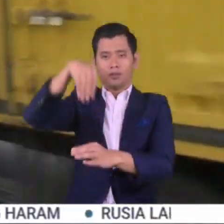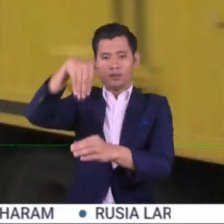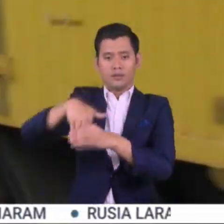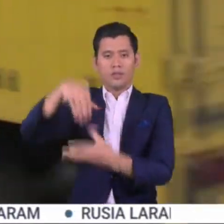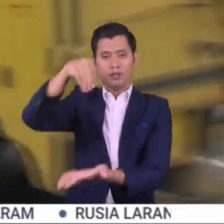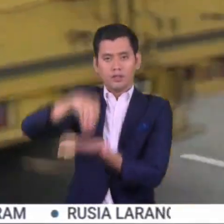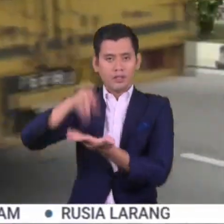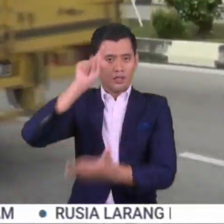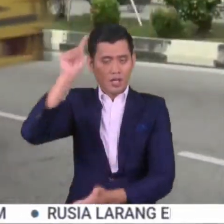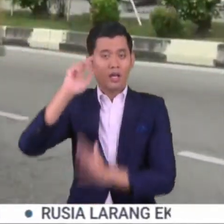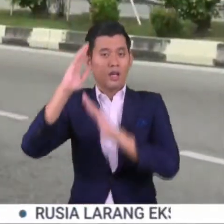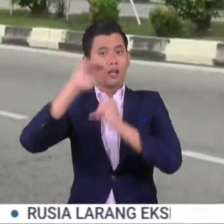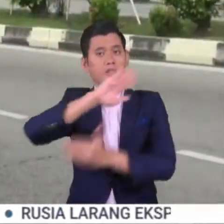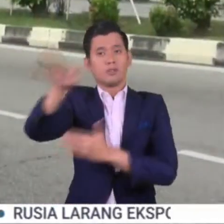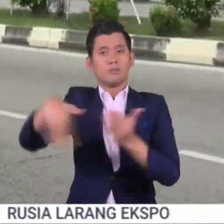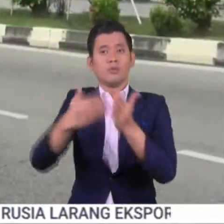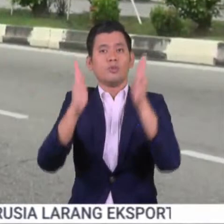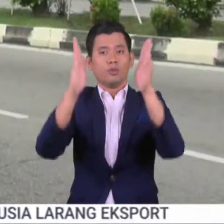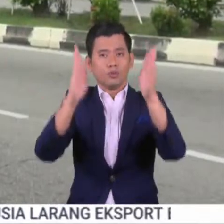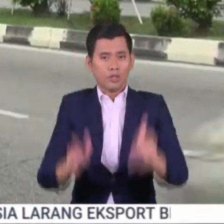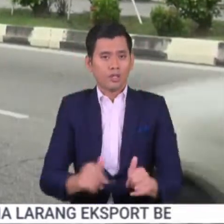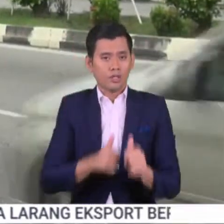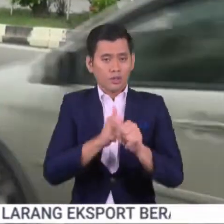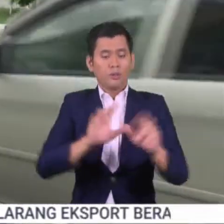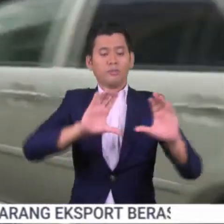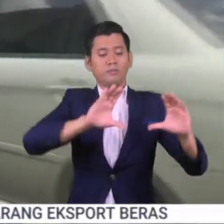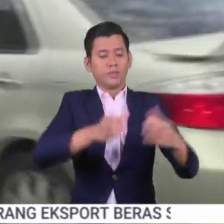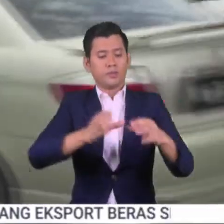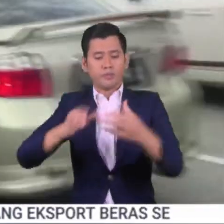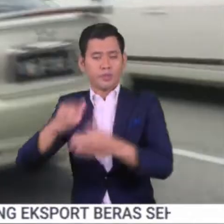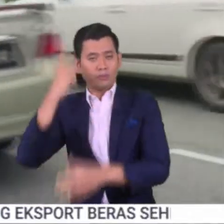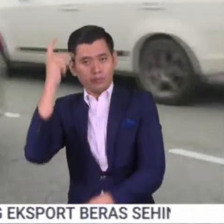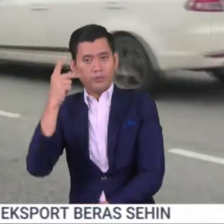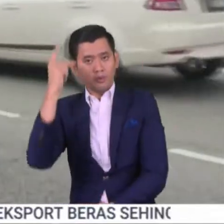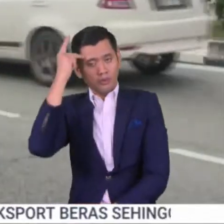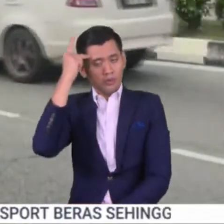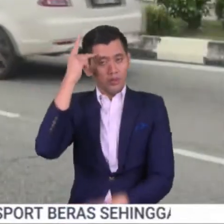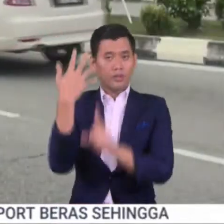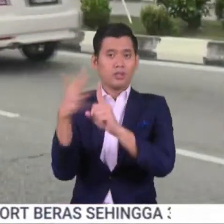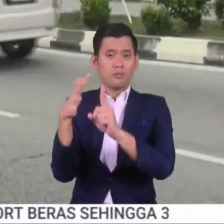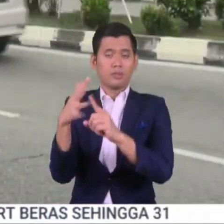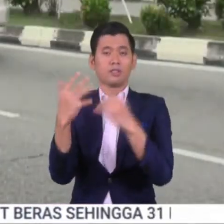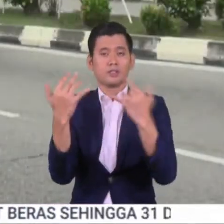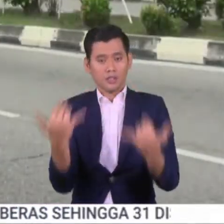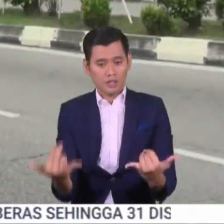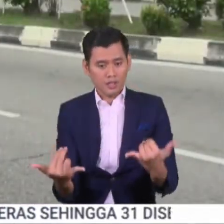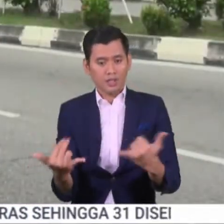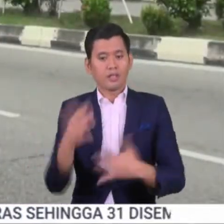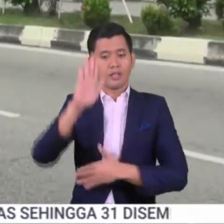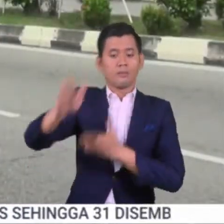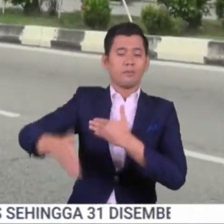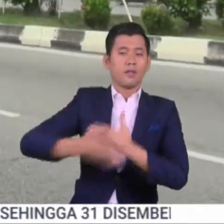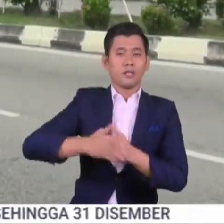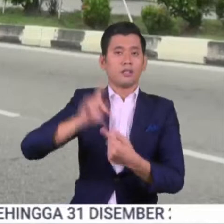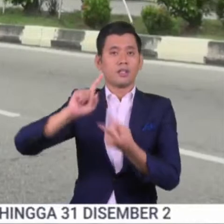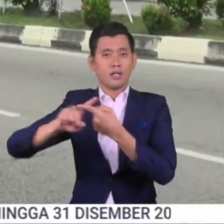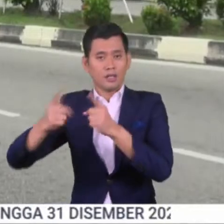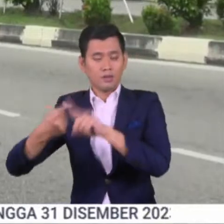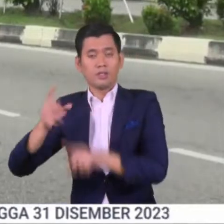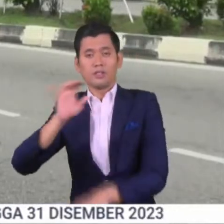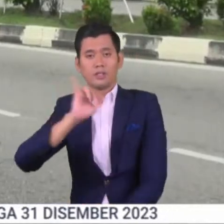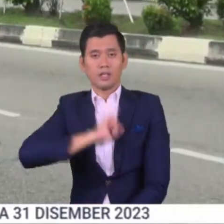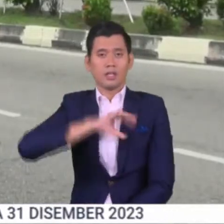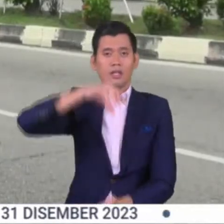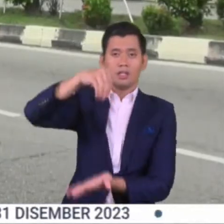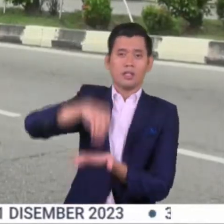tadi dapat dipatuhi oleh semua pihak, khususnya parti-parti yang bertanding pada PRU DUN ke-15 kali ini. Kembali pada rakan tugas di Angkasa